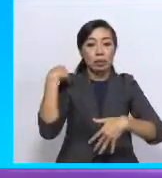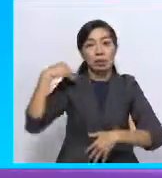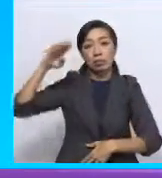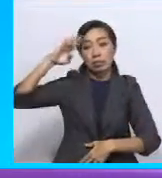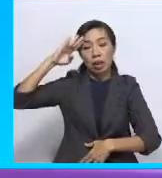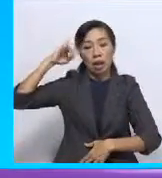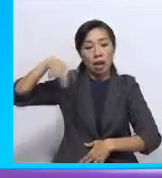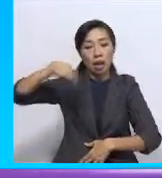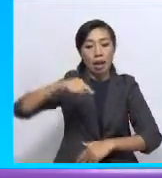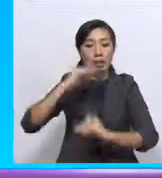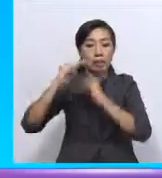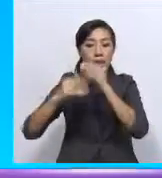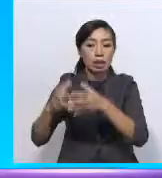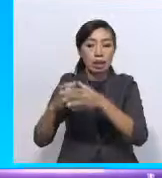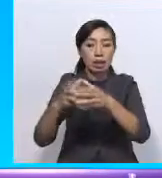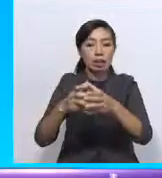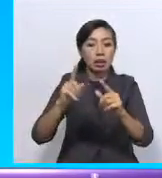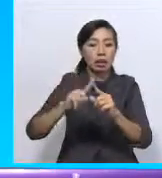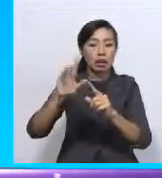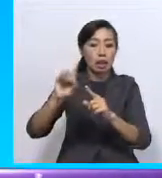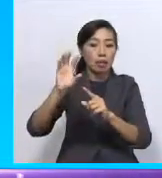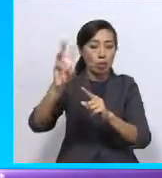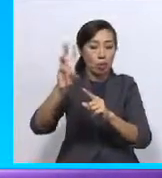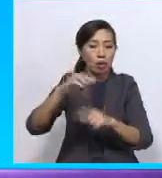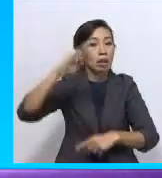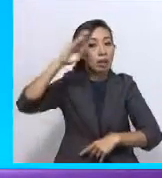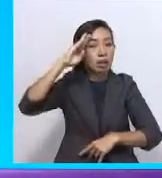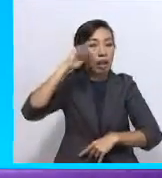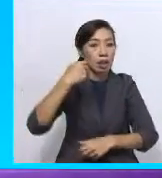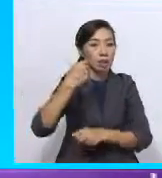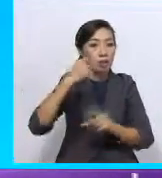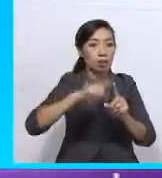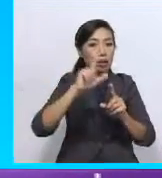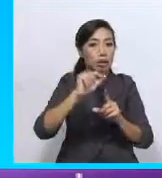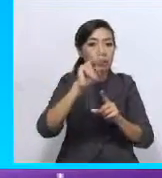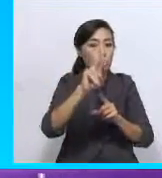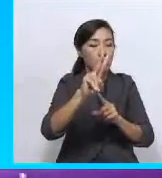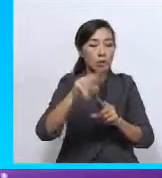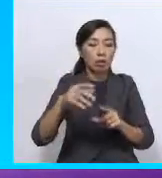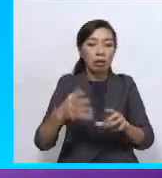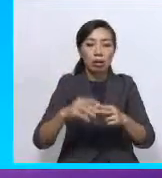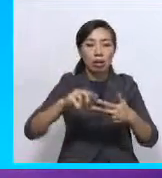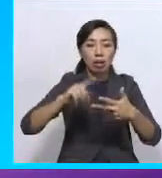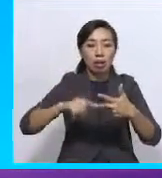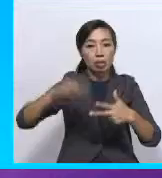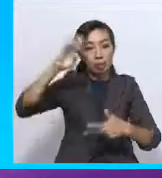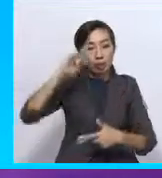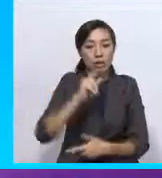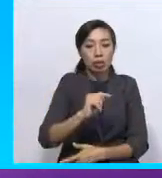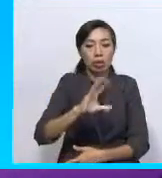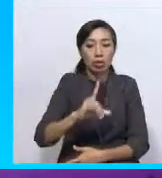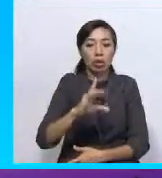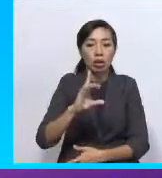ทหารจากหน่วยพัฒนาการเคลื่อนที่56ร่วมกับทหารจากมณฑลทหารบกที่22กองร้อยตำรวจตะเวนชายแดน